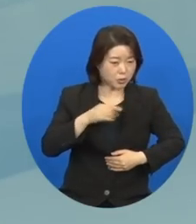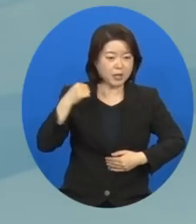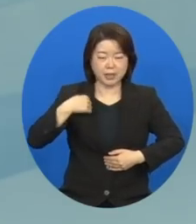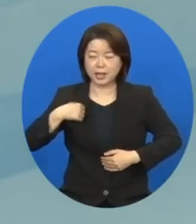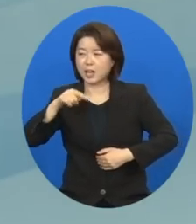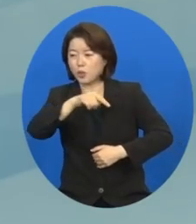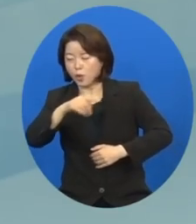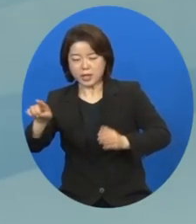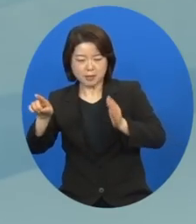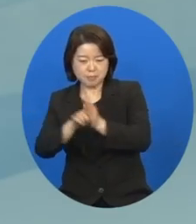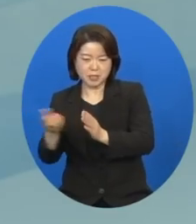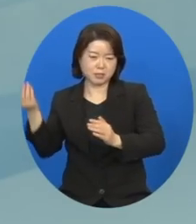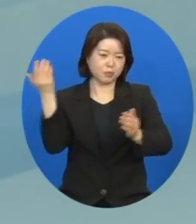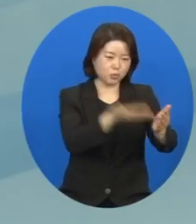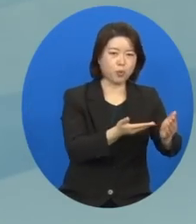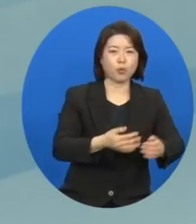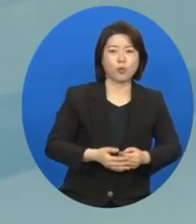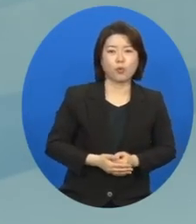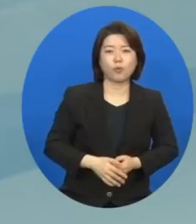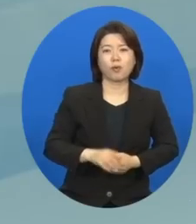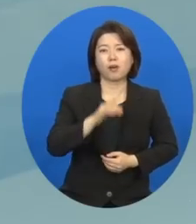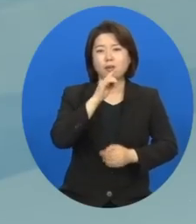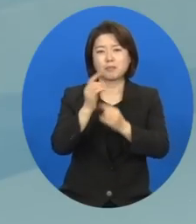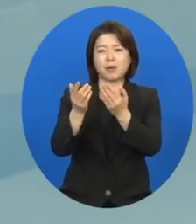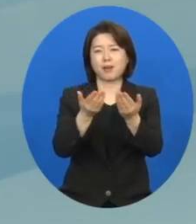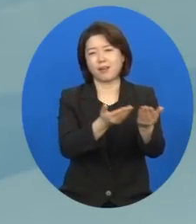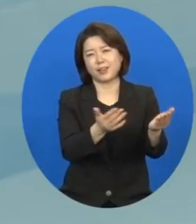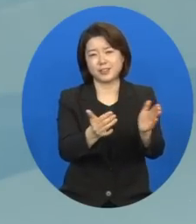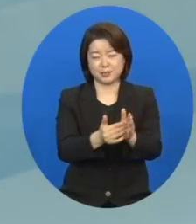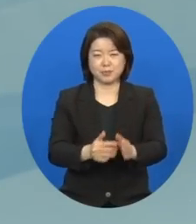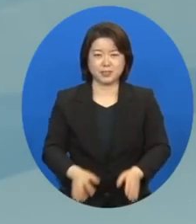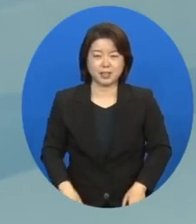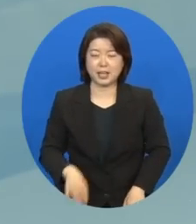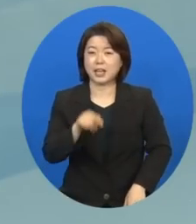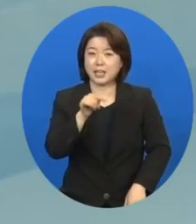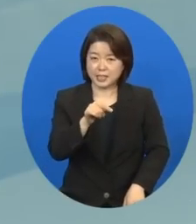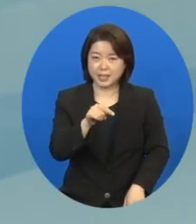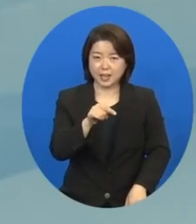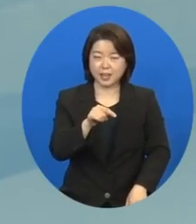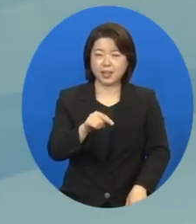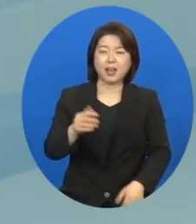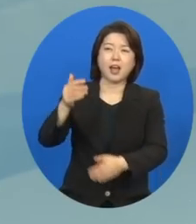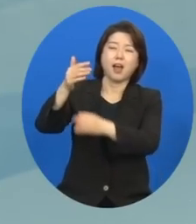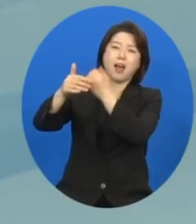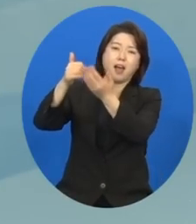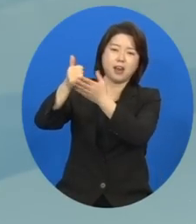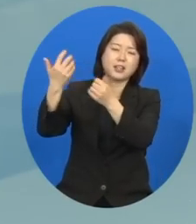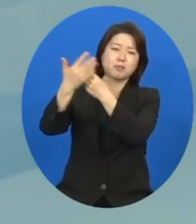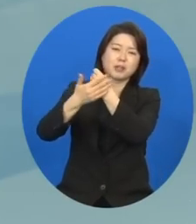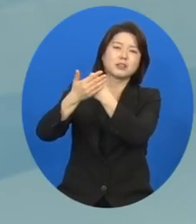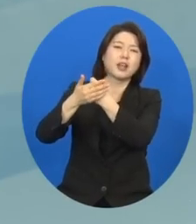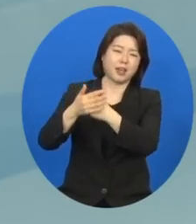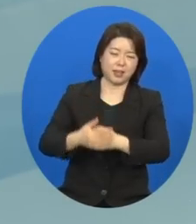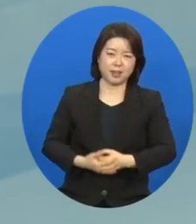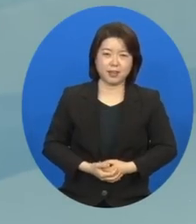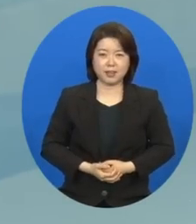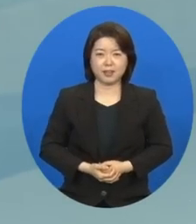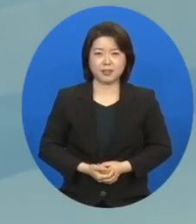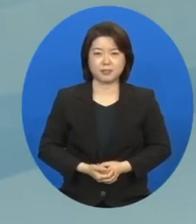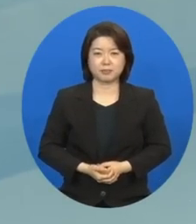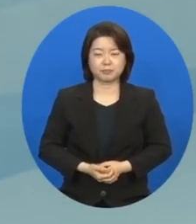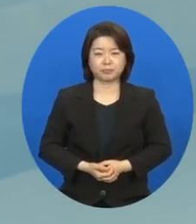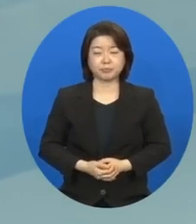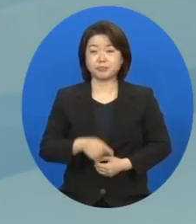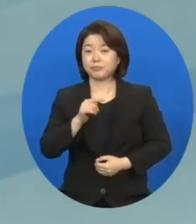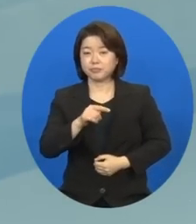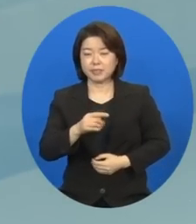너에게 줄 것이라고 말씀을 하시는 겁니다. 이것이 그분의 은혜예요. 바로